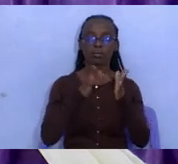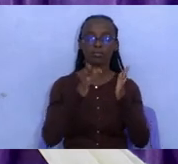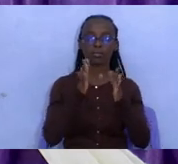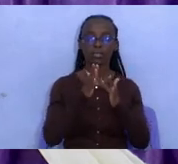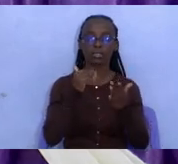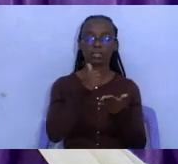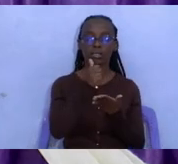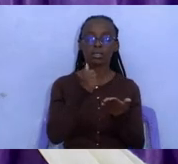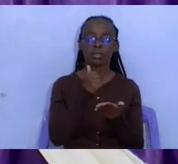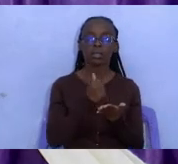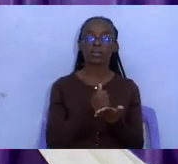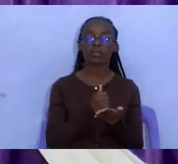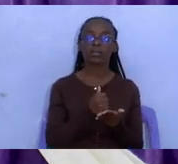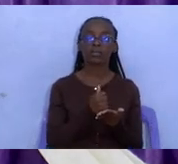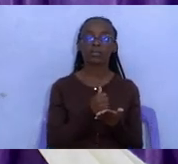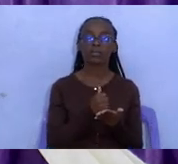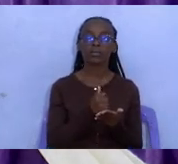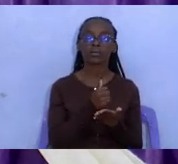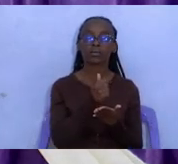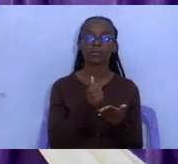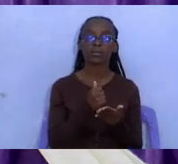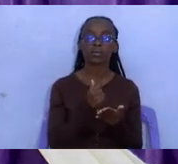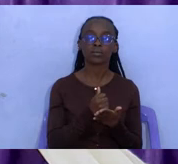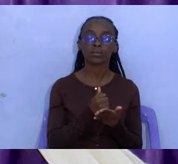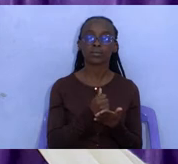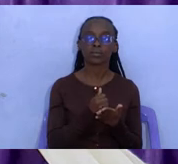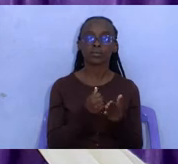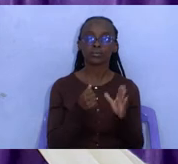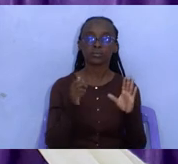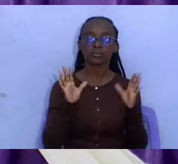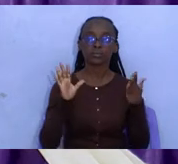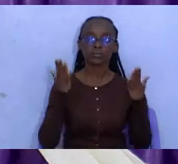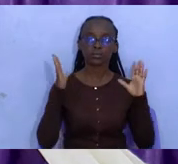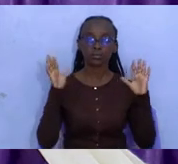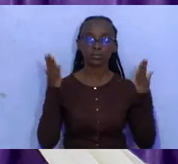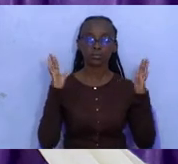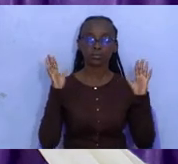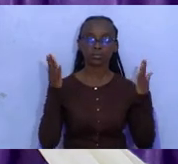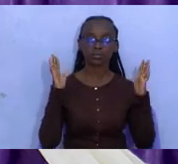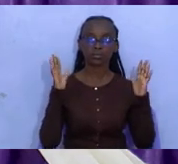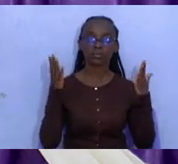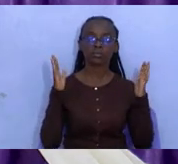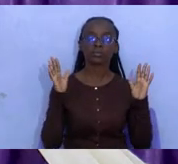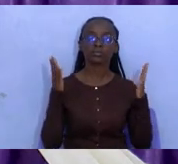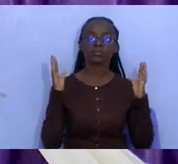na tunashukuru, na mtu wa Mungu aseme amen. Patia Bwana makofi mazuri katika jina la Yesu.